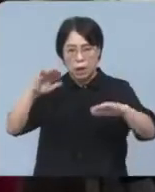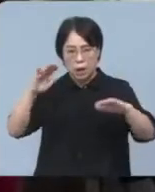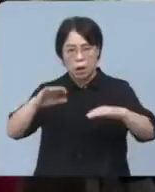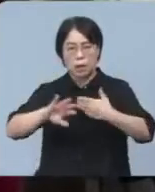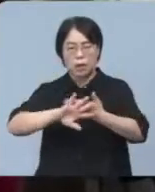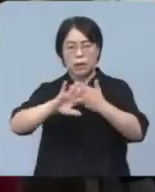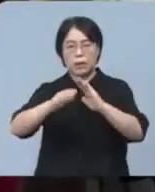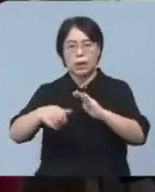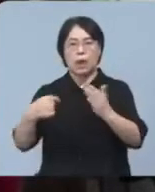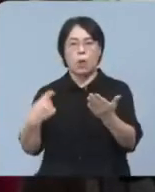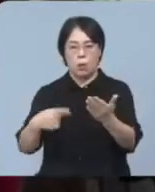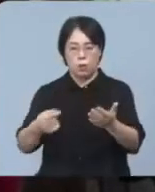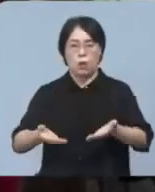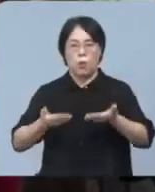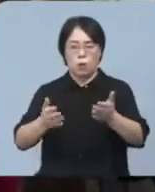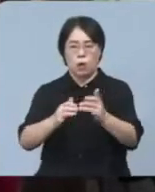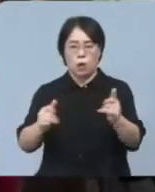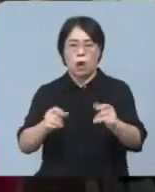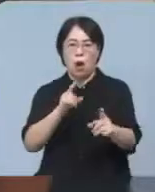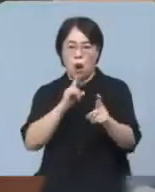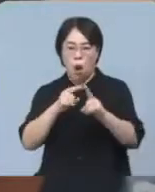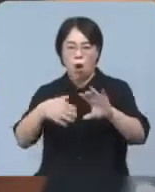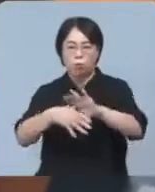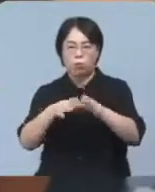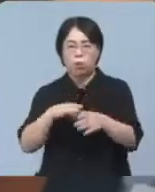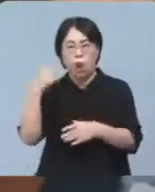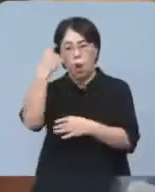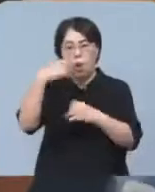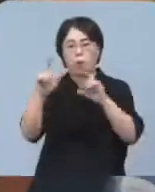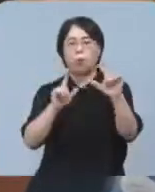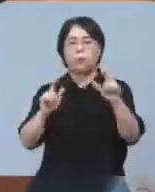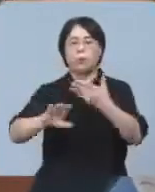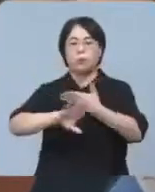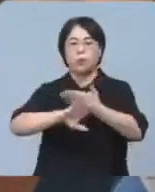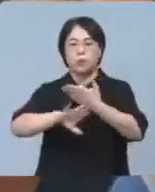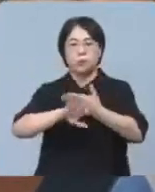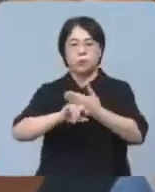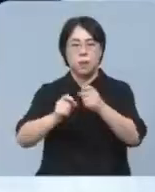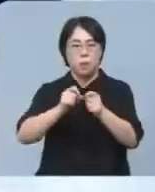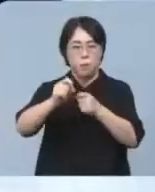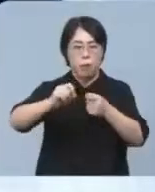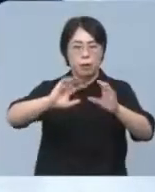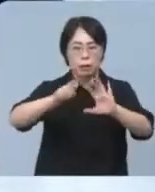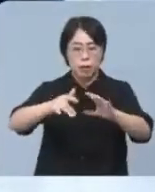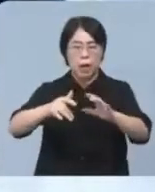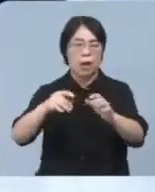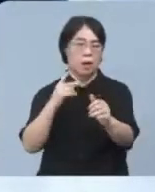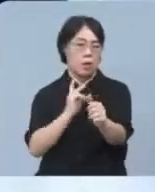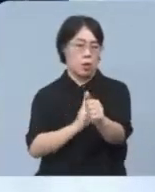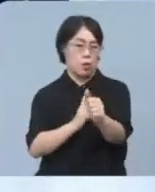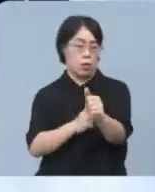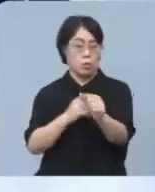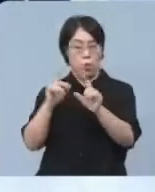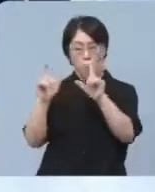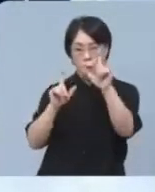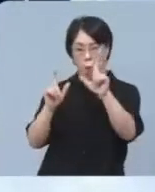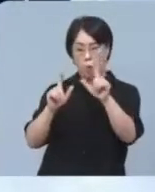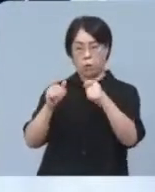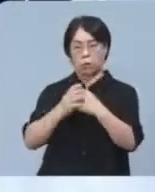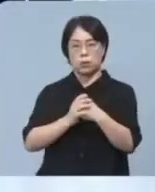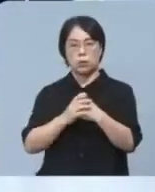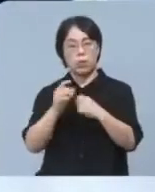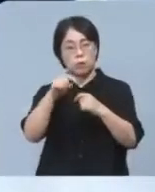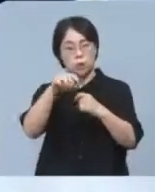봉사단원 드립니다 언어와 문화 생김새도 다르지만 먼나라 예비 선생님들의 열정적인 모습에 현지